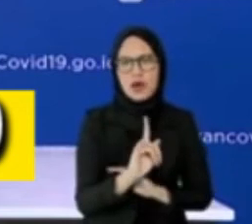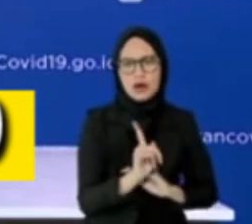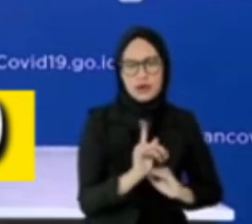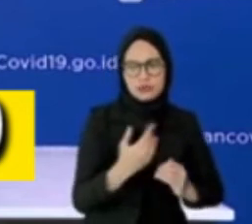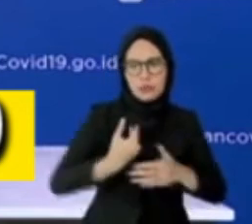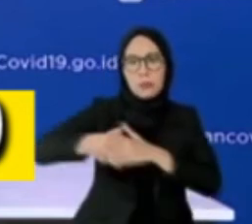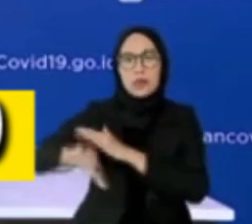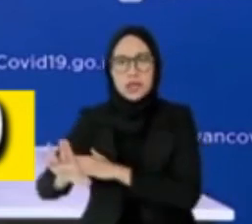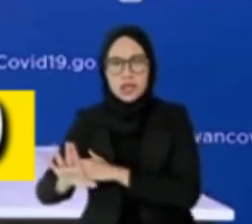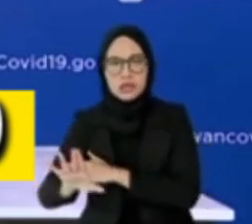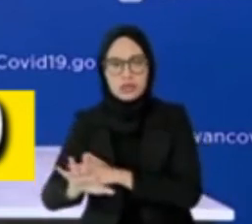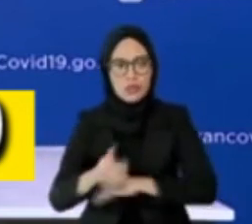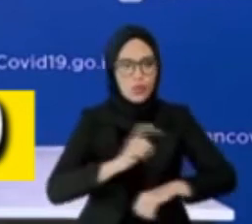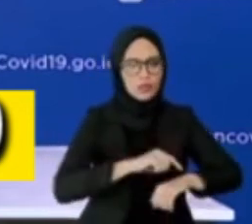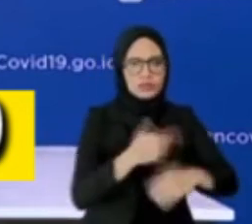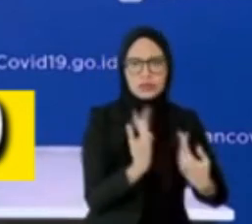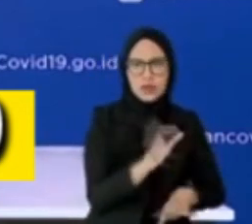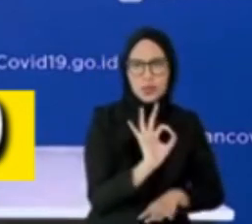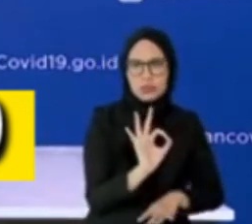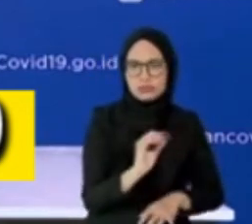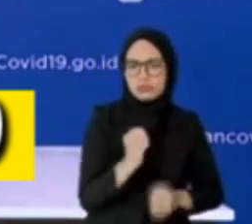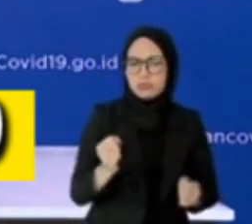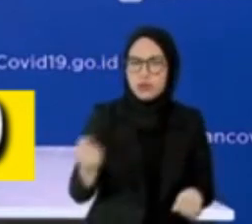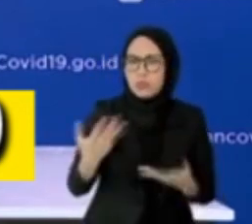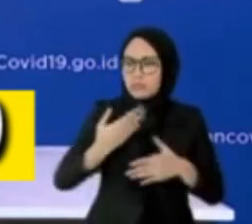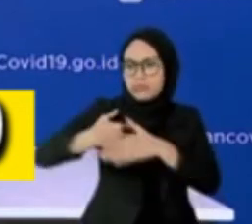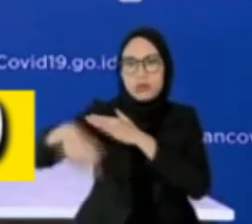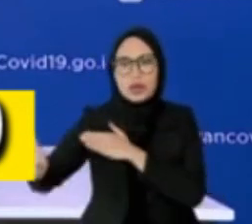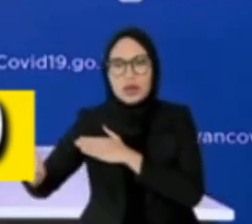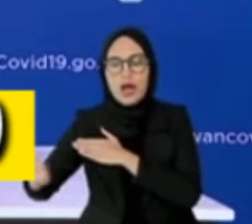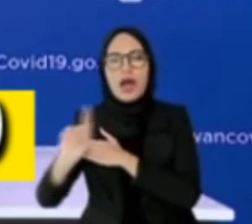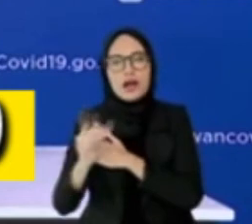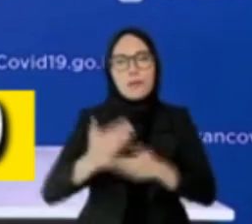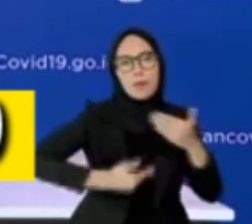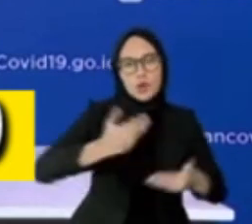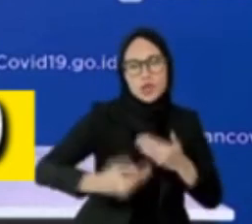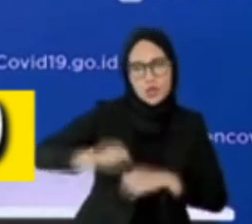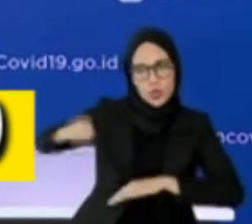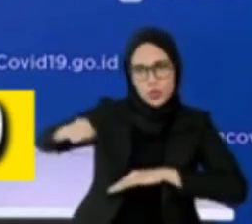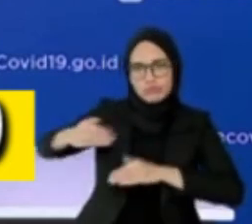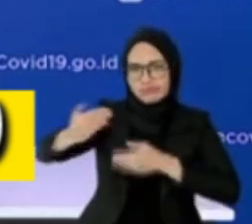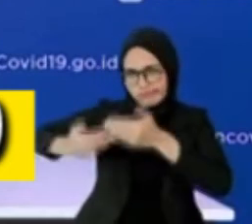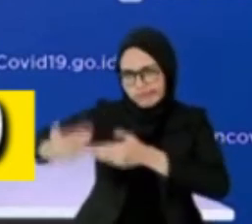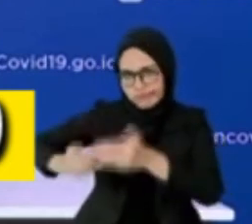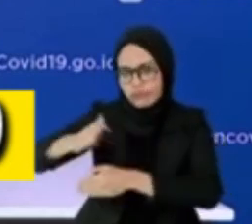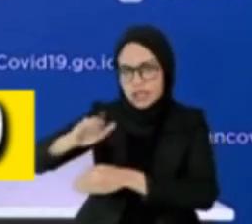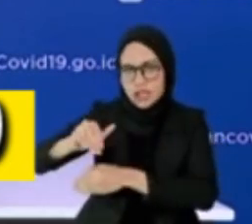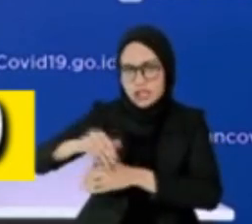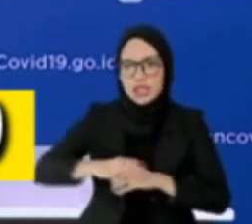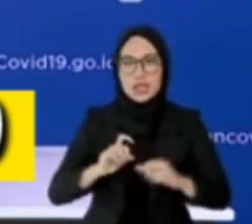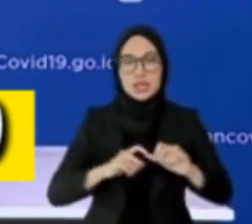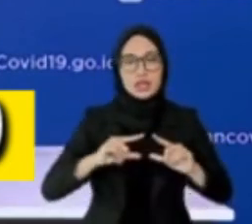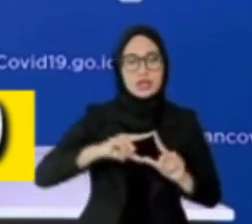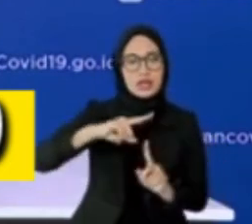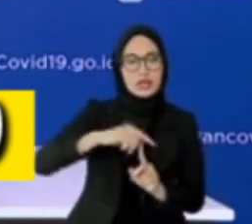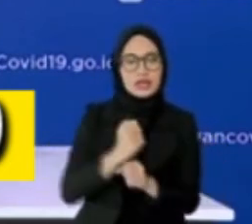sebelum waktunya maka pemerintah memastikan bahwa proses hukum sedang berjalan Satgas menjunjung